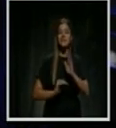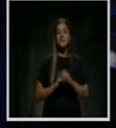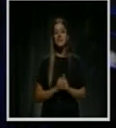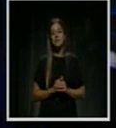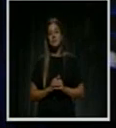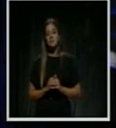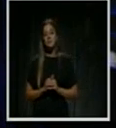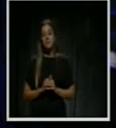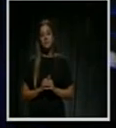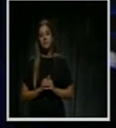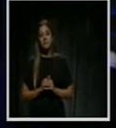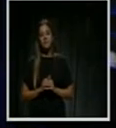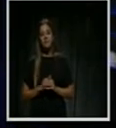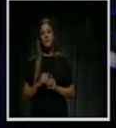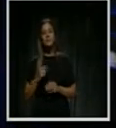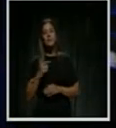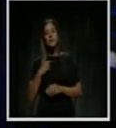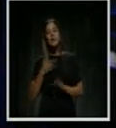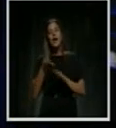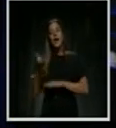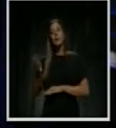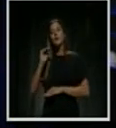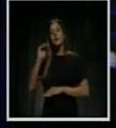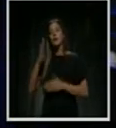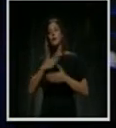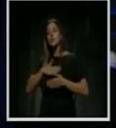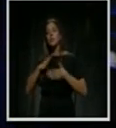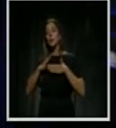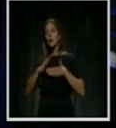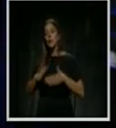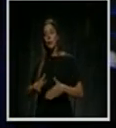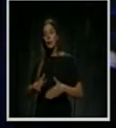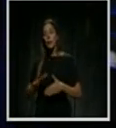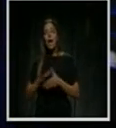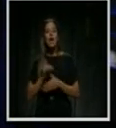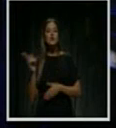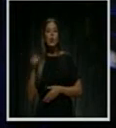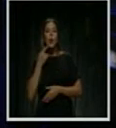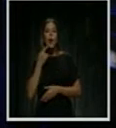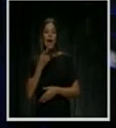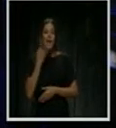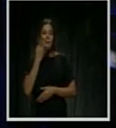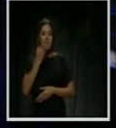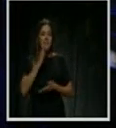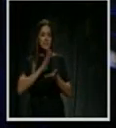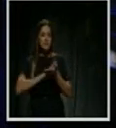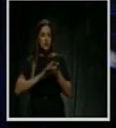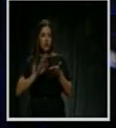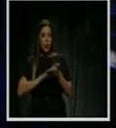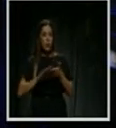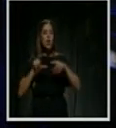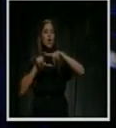qed semmur lura lejn id-dar minn hawn b'sens ta' soljef għaliex qal li għelu r-raba' sena issa l-kontijiet tal-partit